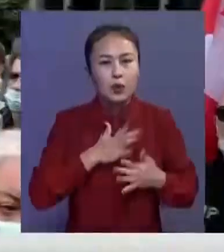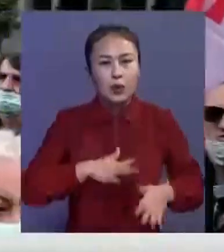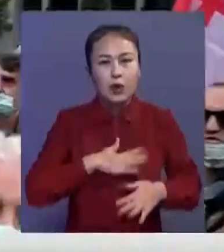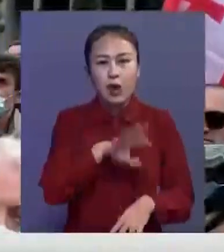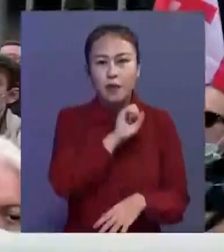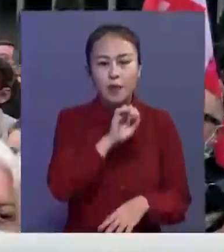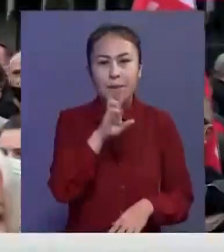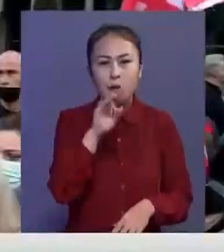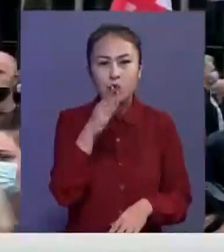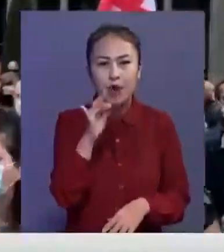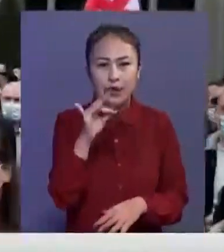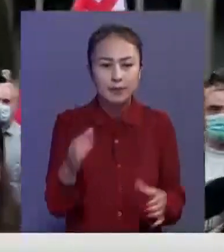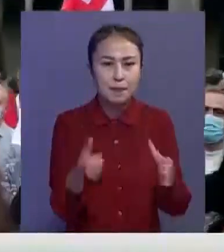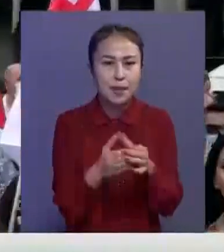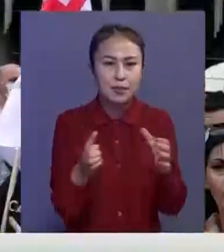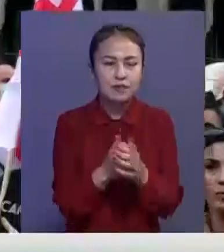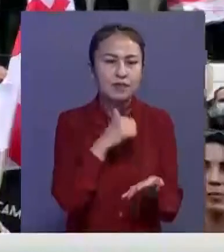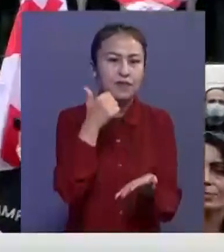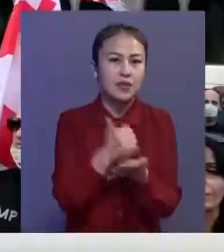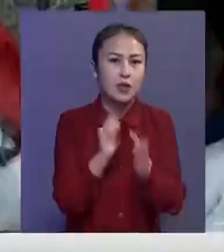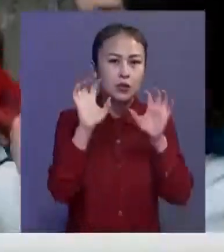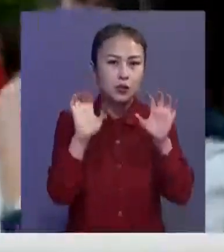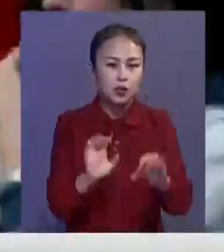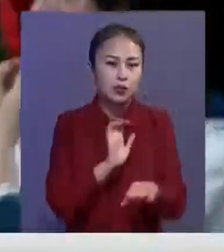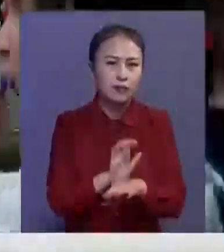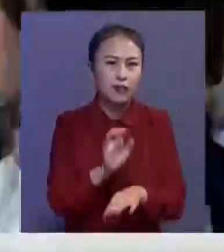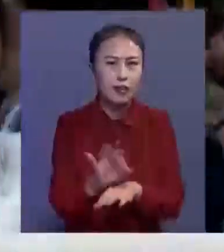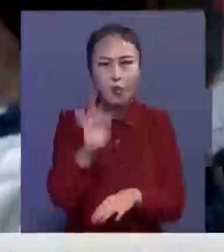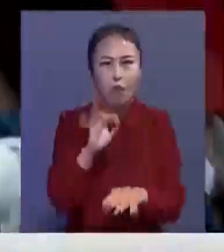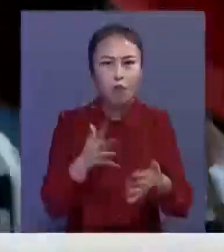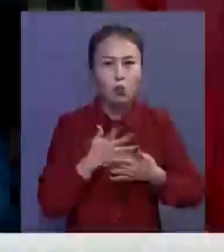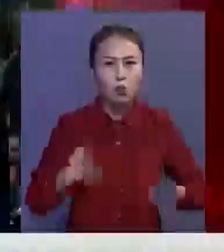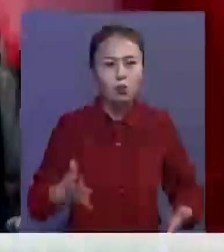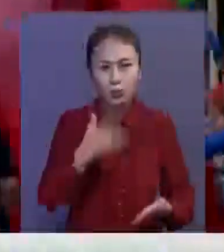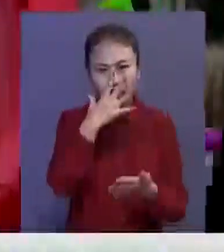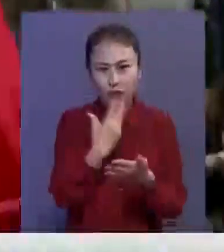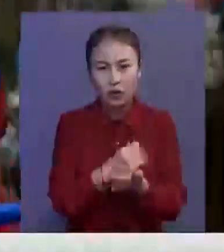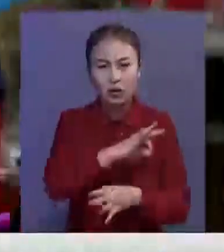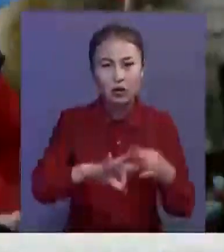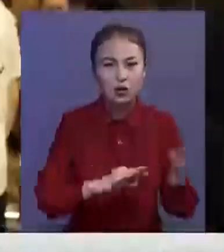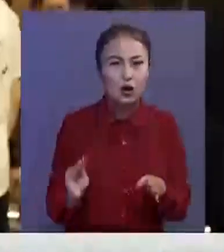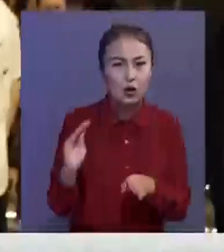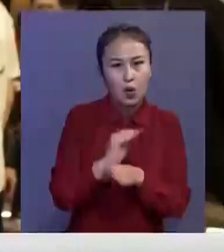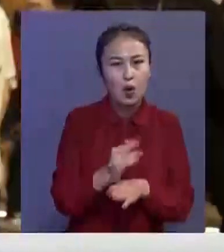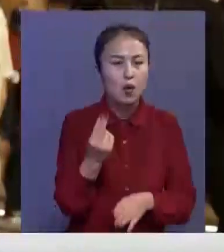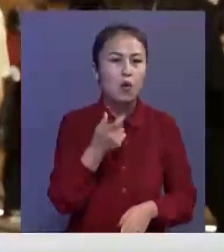билеуші партиясы, Грузияның жоғарғы заң шығарушы органында ең көп мандатқа ие болу үшін өзіне артық дауыс қосқан.